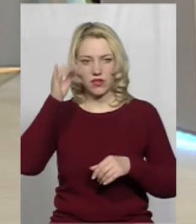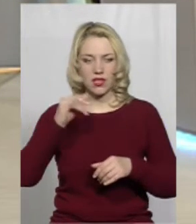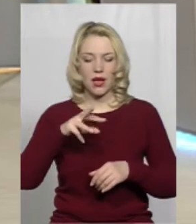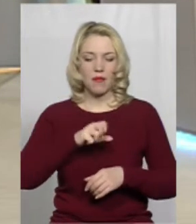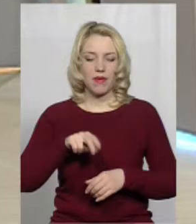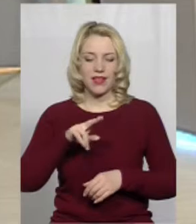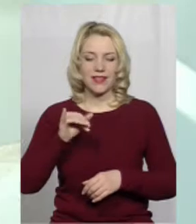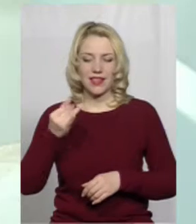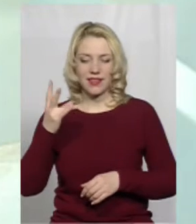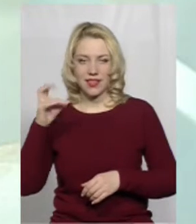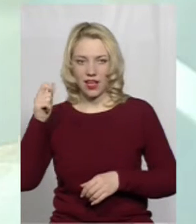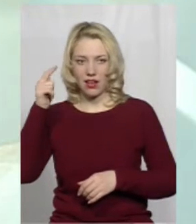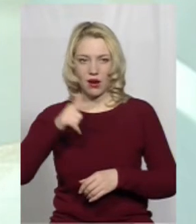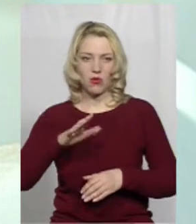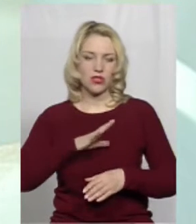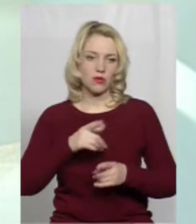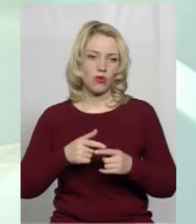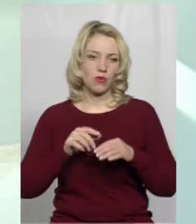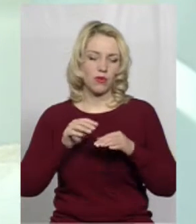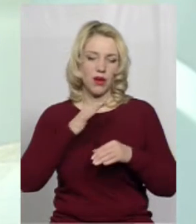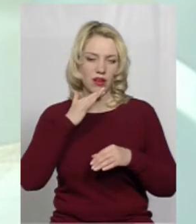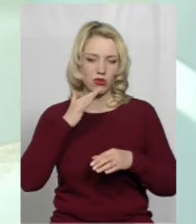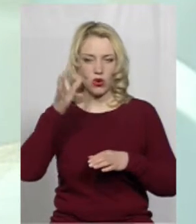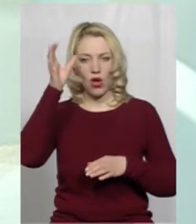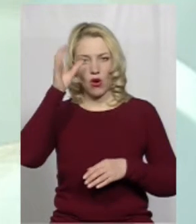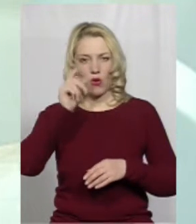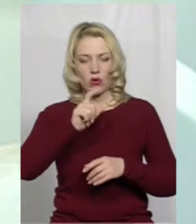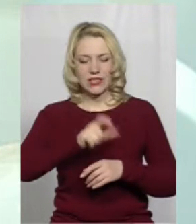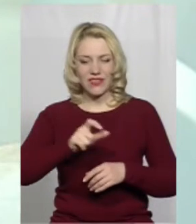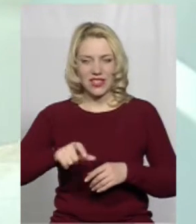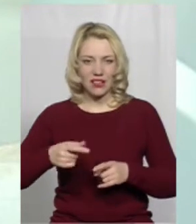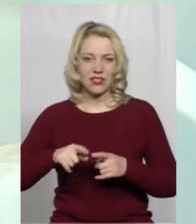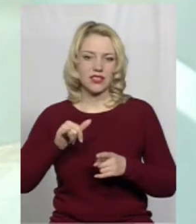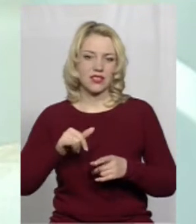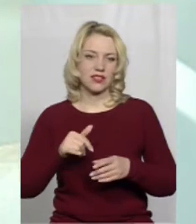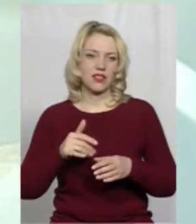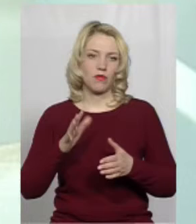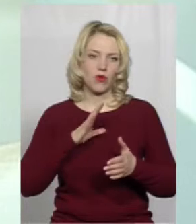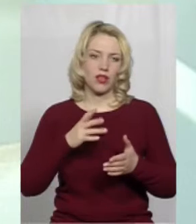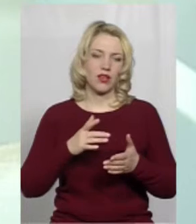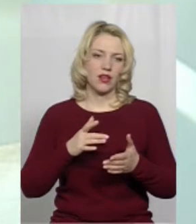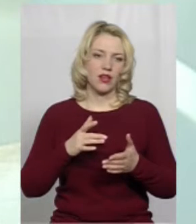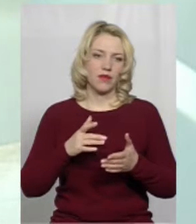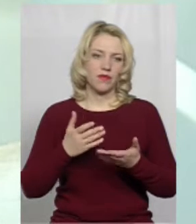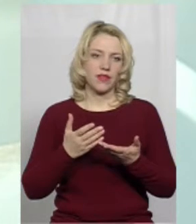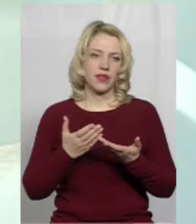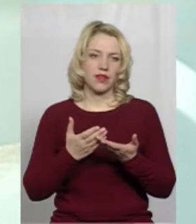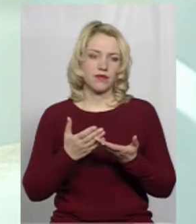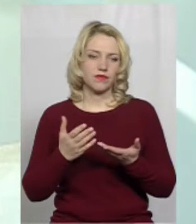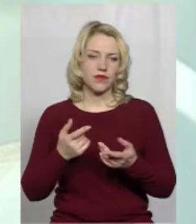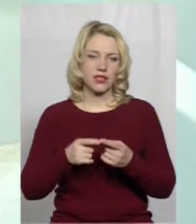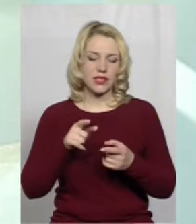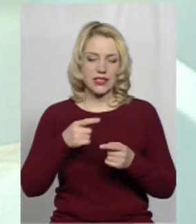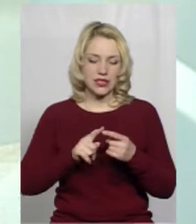медійної грамотності». Було присутньо дуже багато освітян з усієї України, і бібліотекарів декілька було. Тобто це